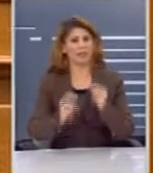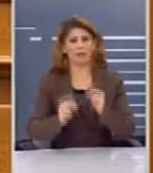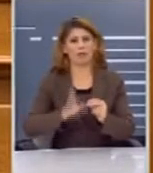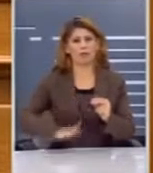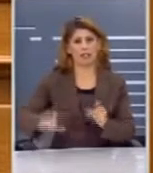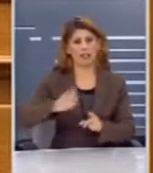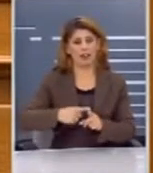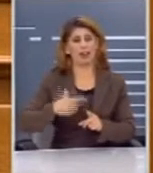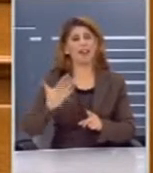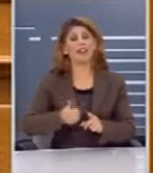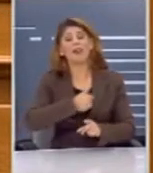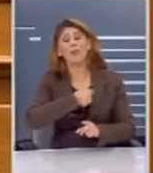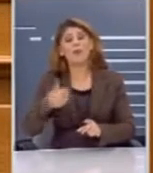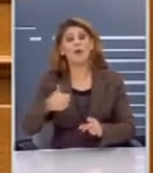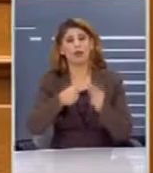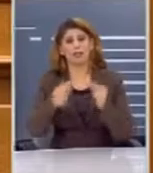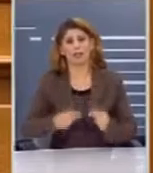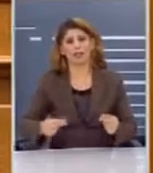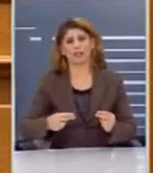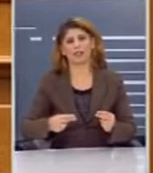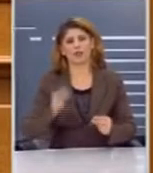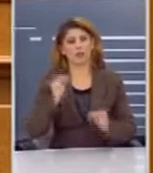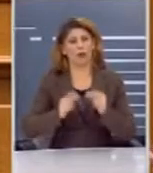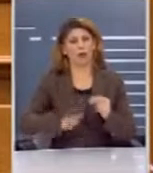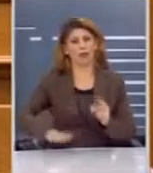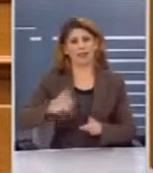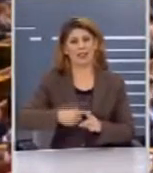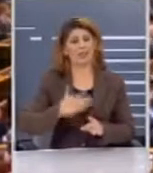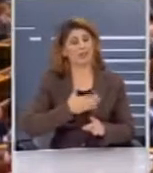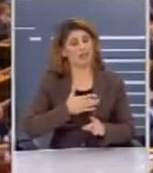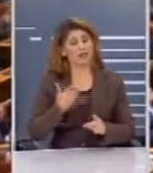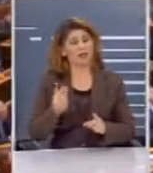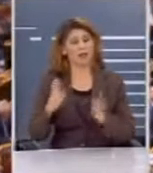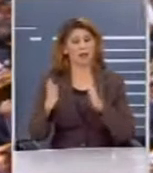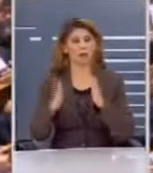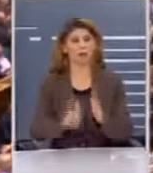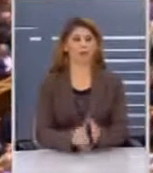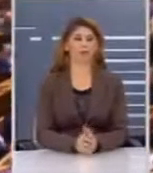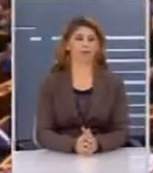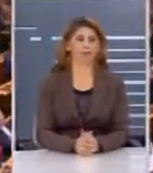τόπο, είναι η μόνη λύση στο πρόβλημα του τόπου. Σας ευχαριστώ πάρα πολύ.